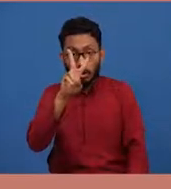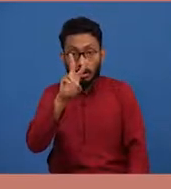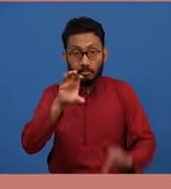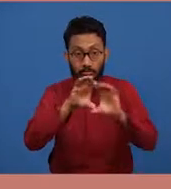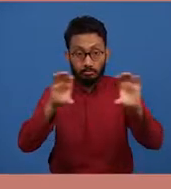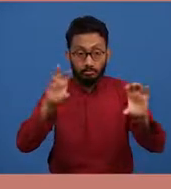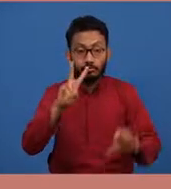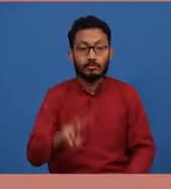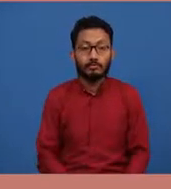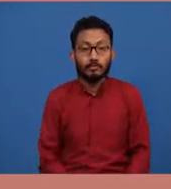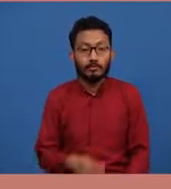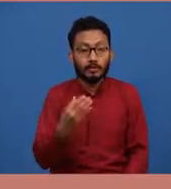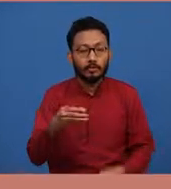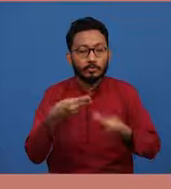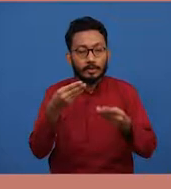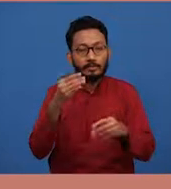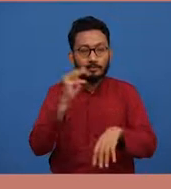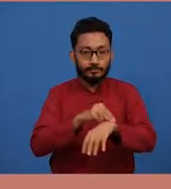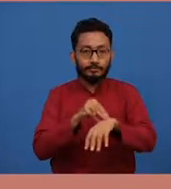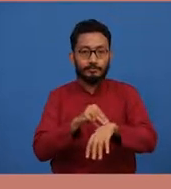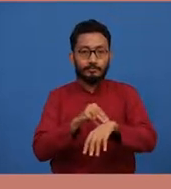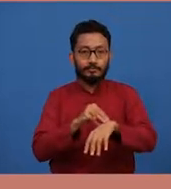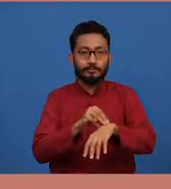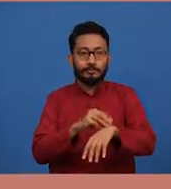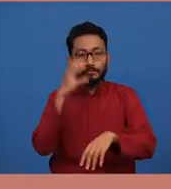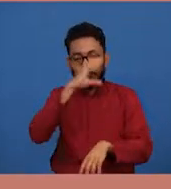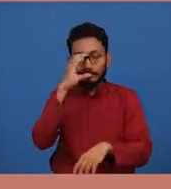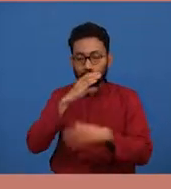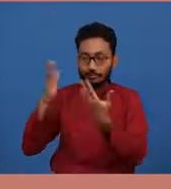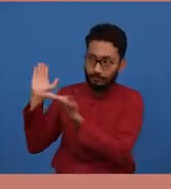sedikit masa untuk mencari jawapannya.